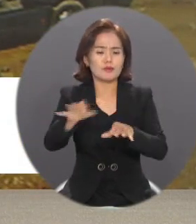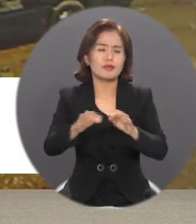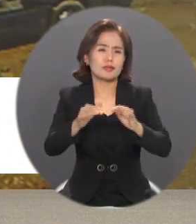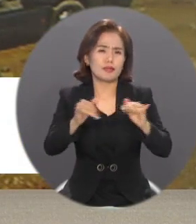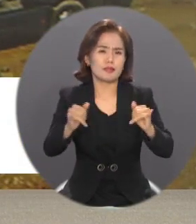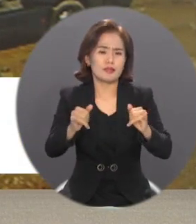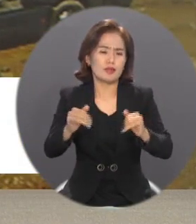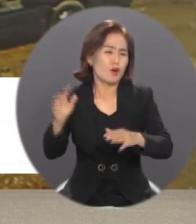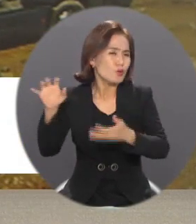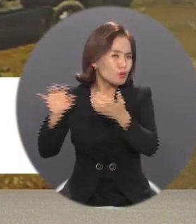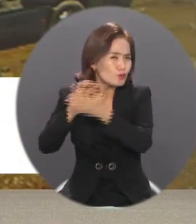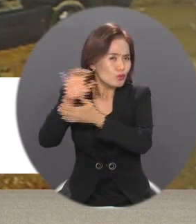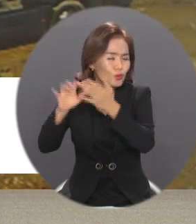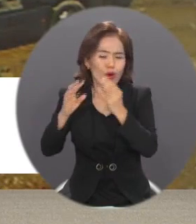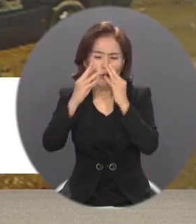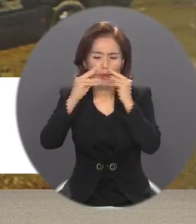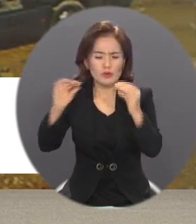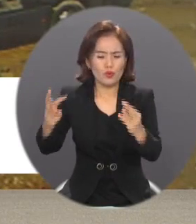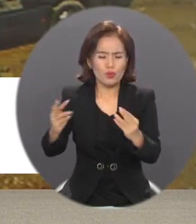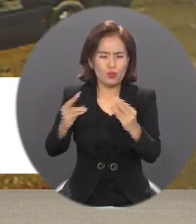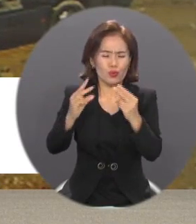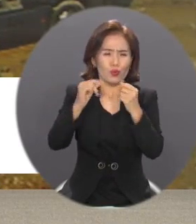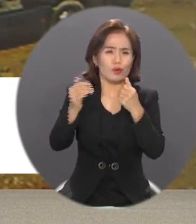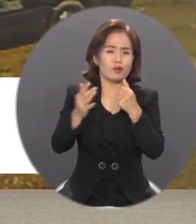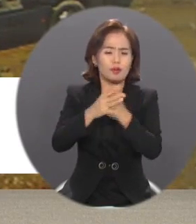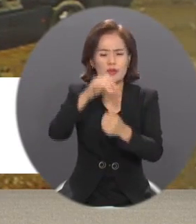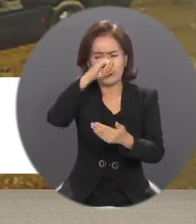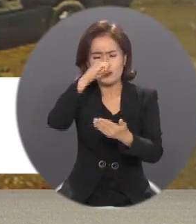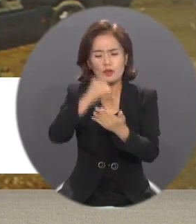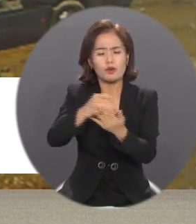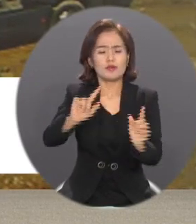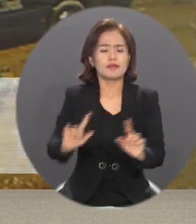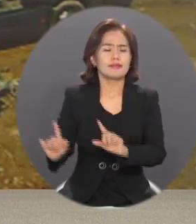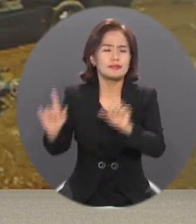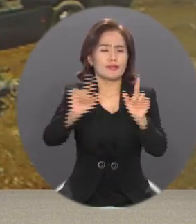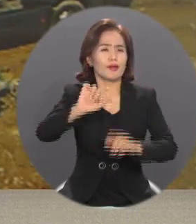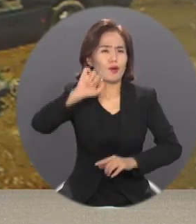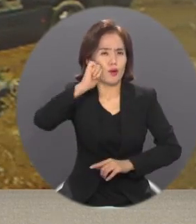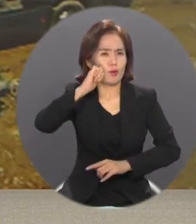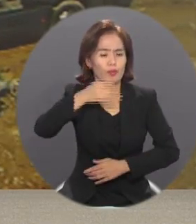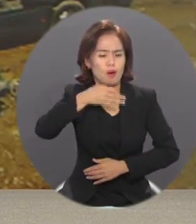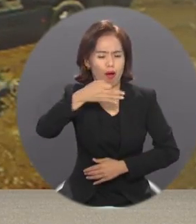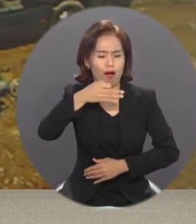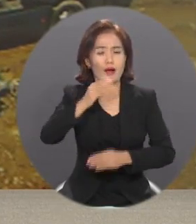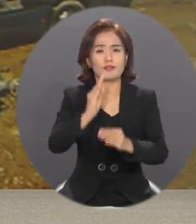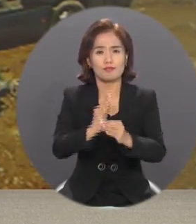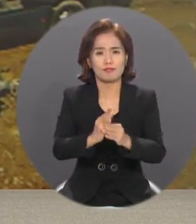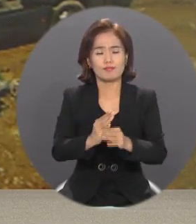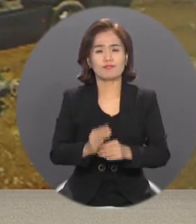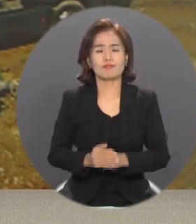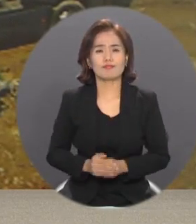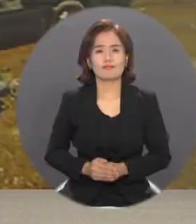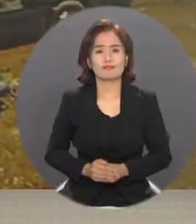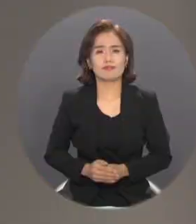소음과 분진 탓에 정상 생활하기가 힘들다고 하소연하고 있습니다. 김단비 기자가 취재했습니다.